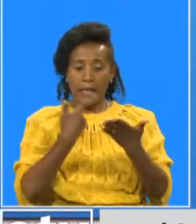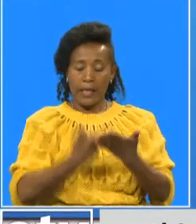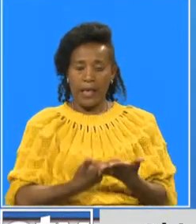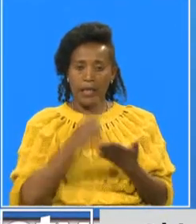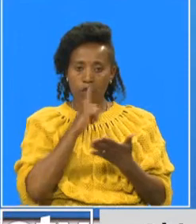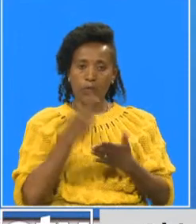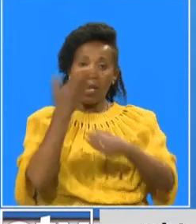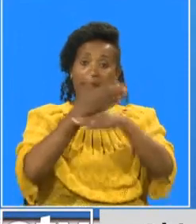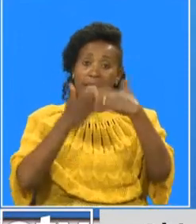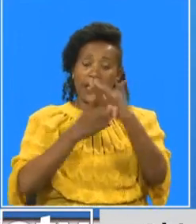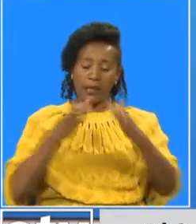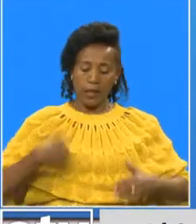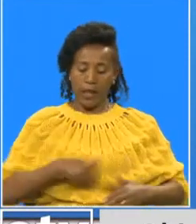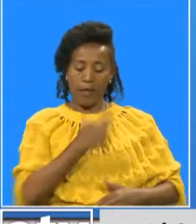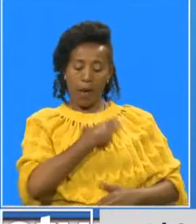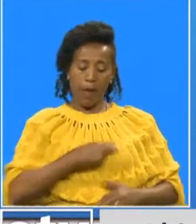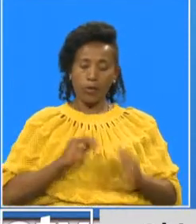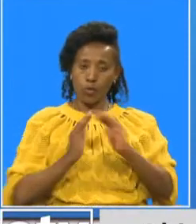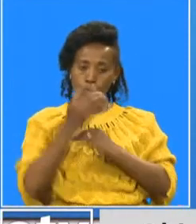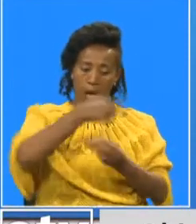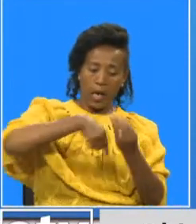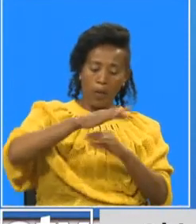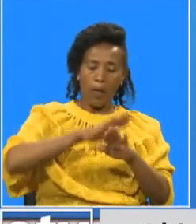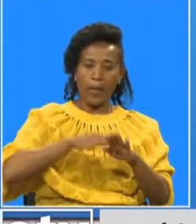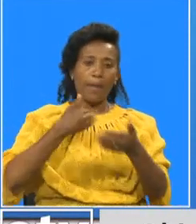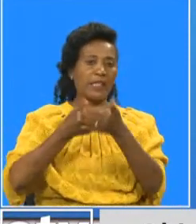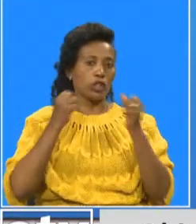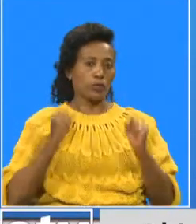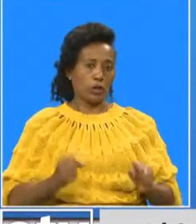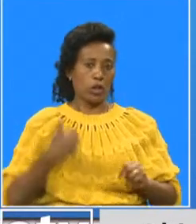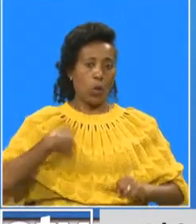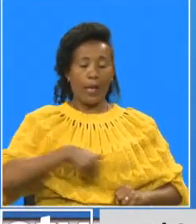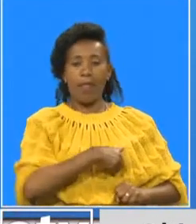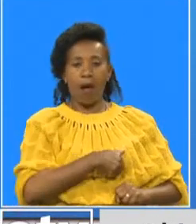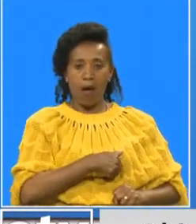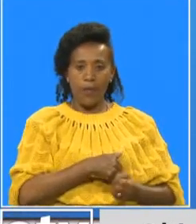ይህንንም ያው የተደራጀ የኛ አባሎች የሆኑበት አካባቢ ላይ ነው መድረስ የምንችለው። እኛ